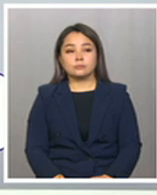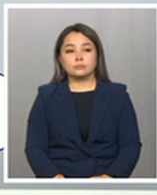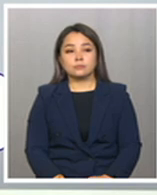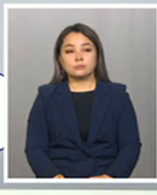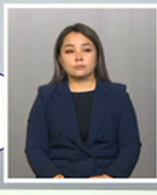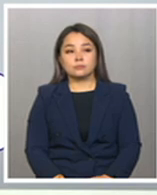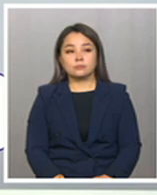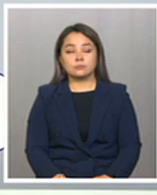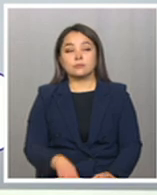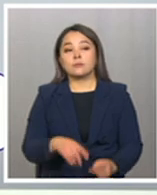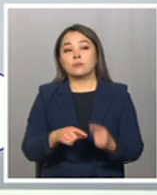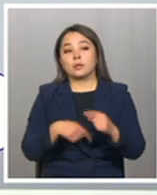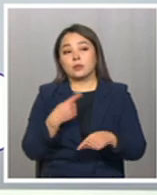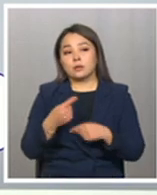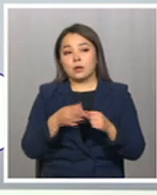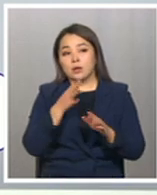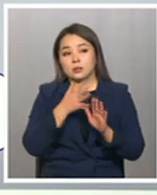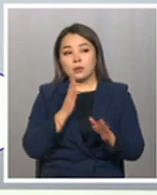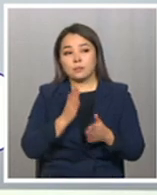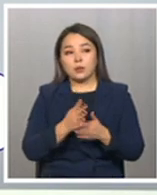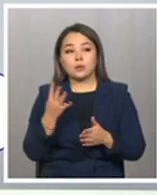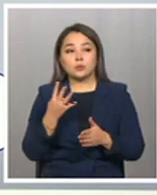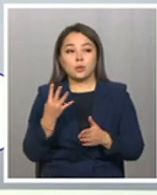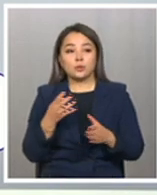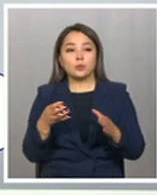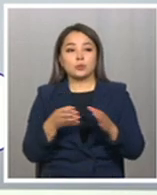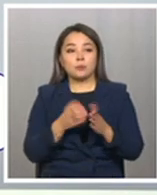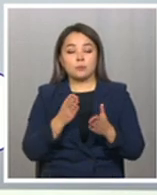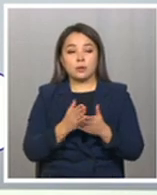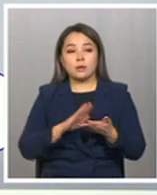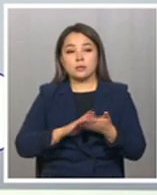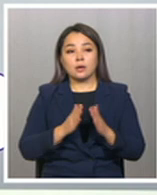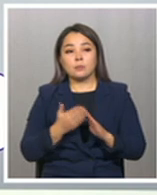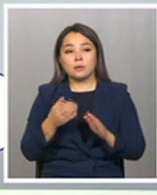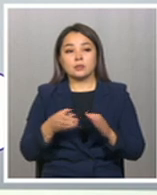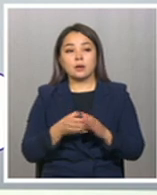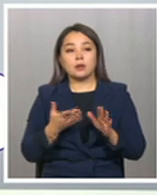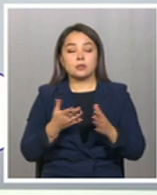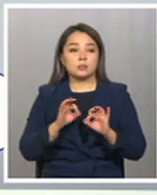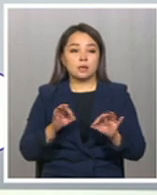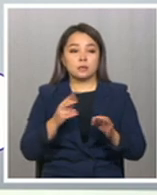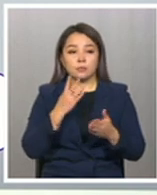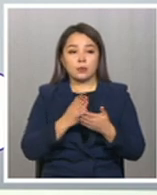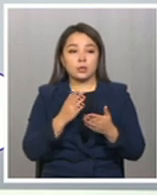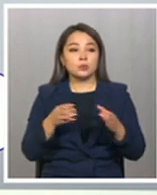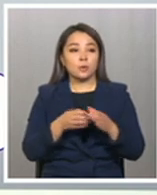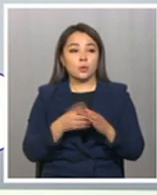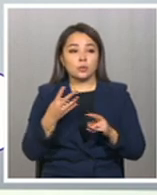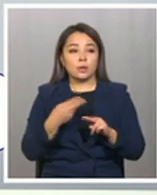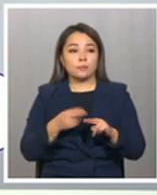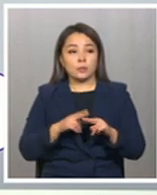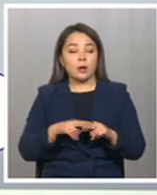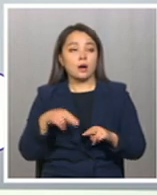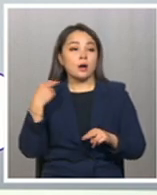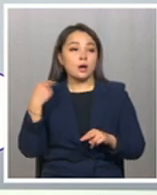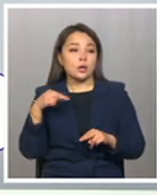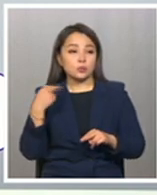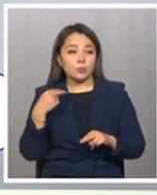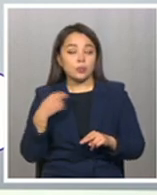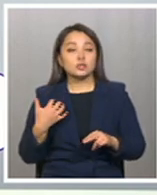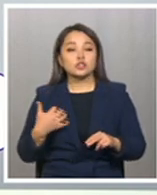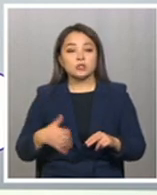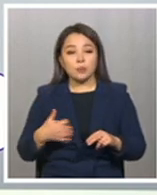Ал келесі кезекте оқушылар төртінші топ қандай аймақтар құрайтынын танысып өтейік. Яғни төртінші топта бұл Ақтөбе,